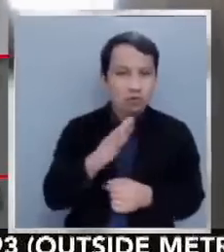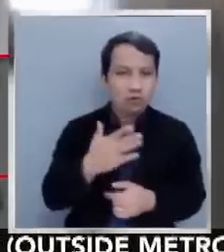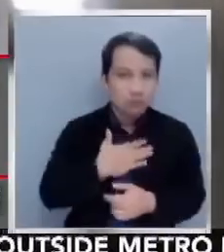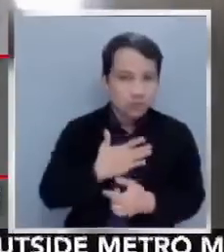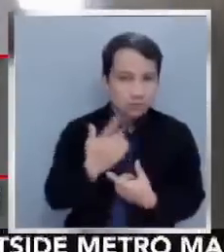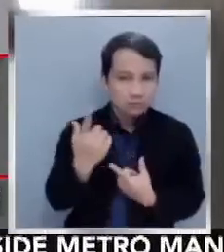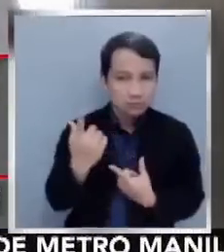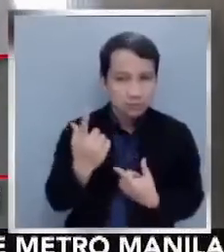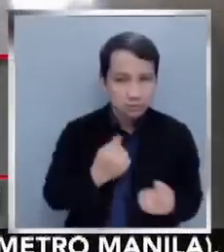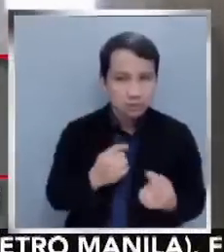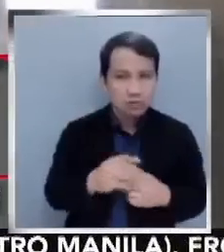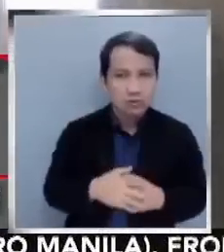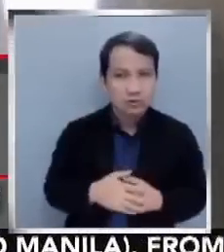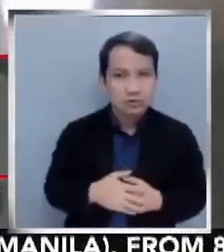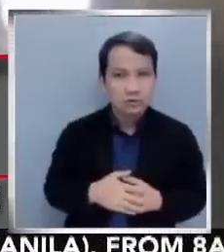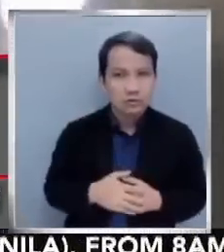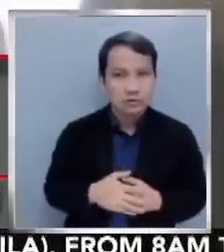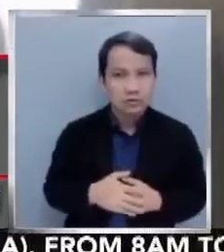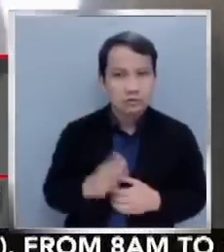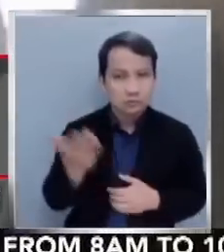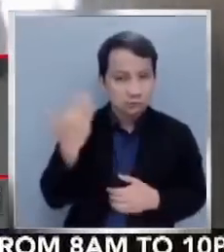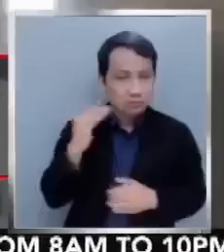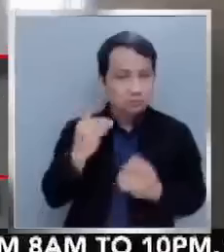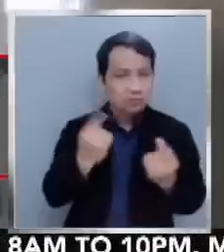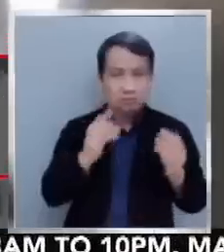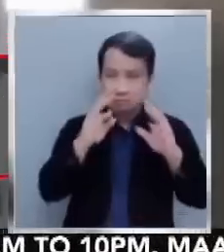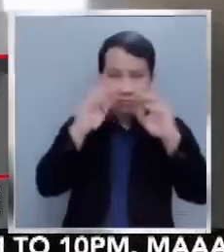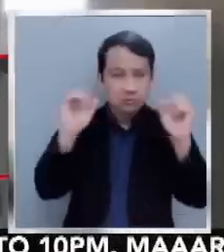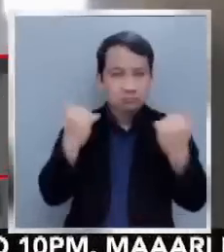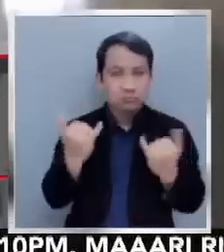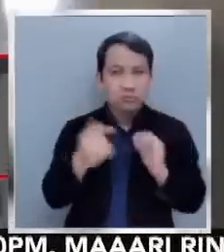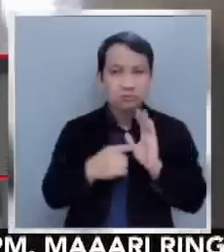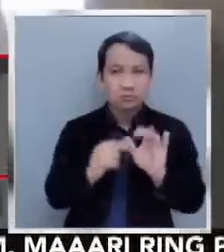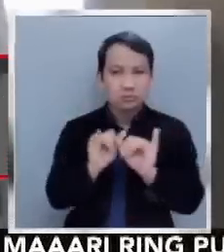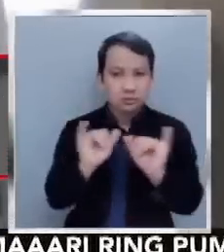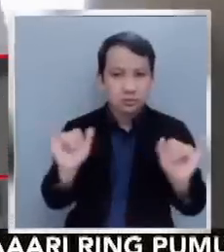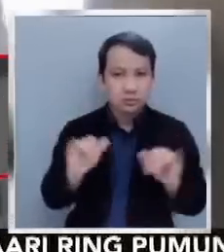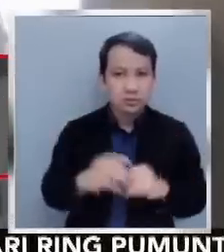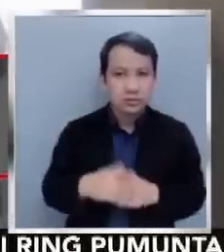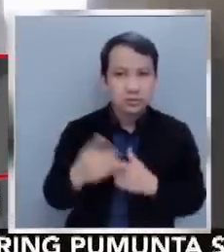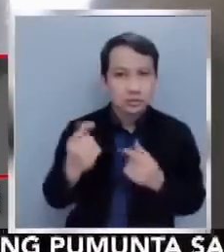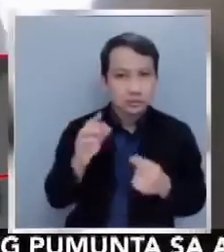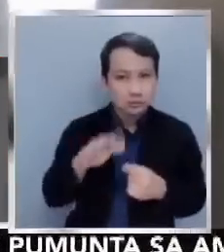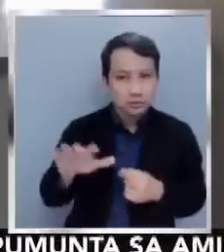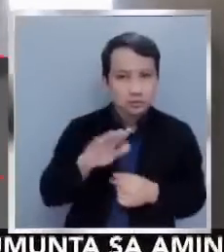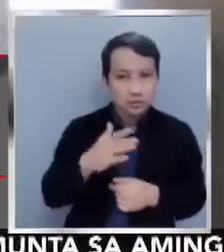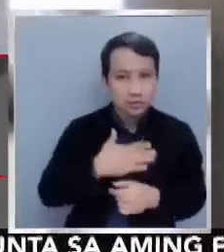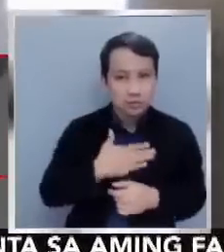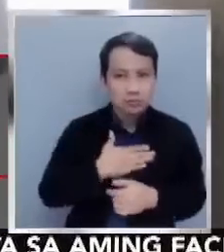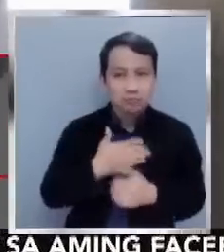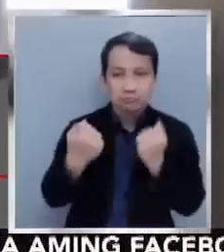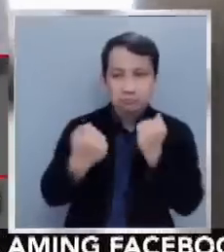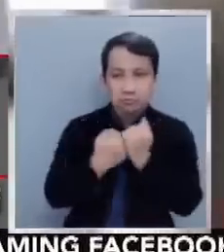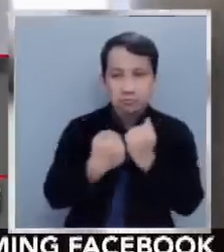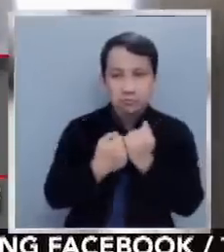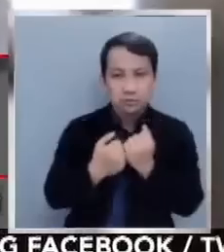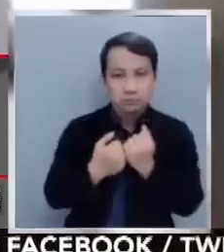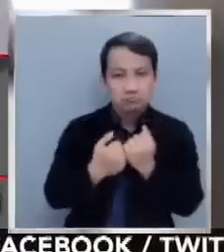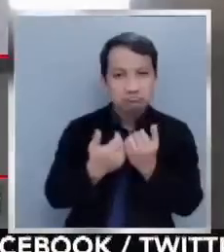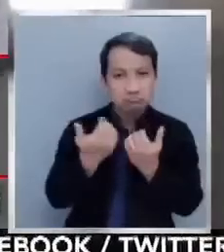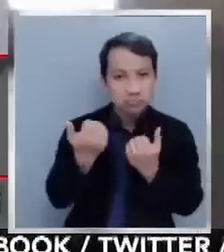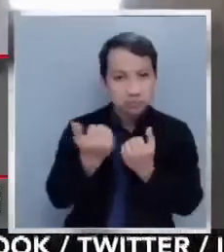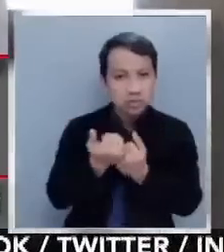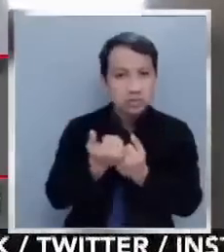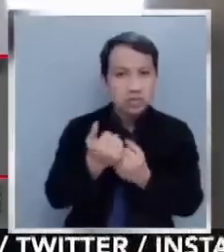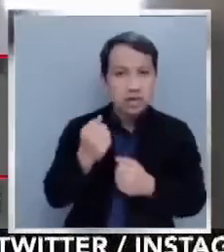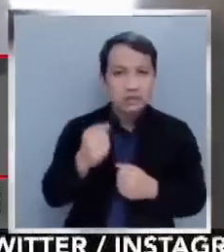si Inday Sano, mayor, si Bastian Mayor, si Pulong Pulosa. Kung sa babay mo pangayot na ako,